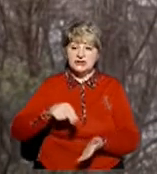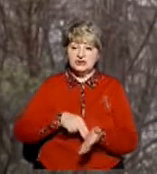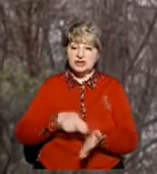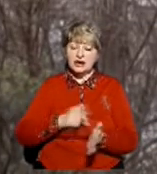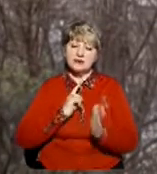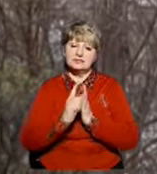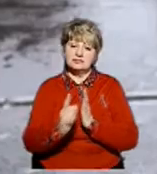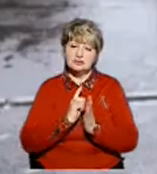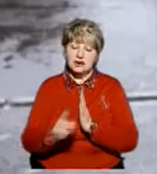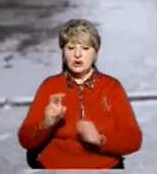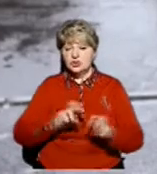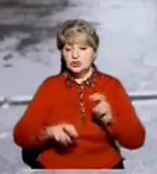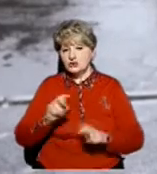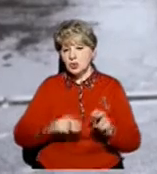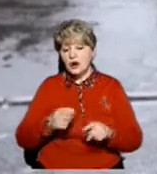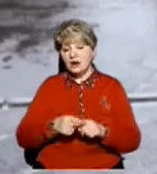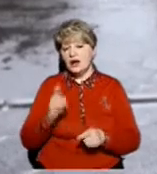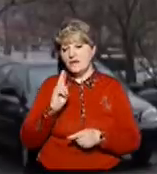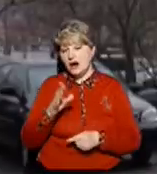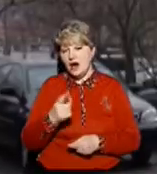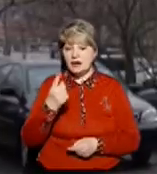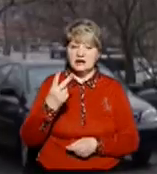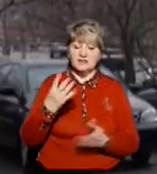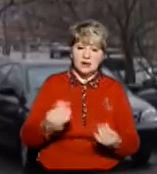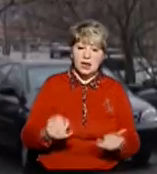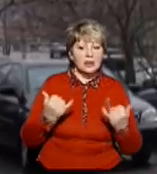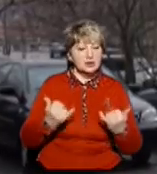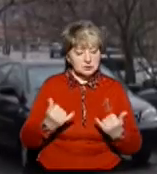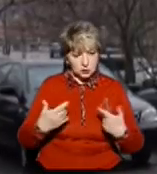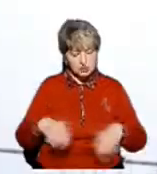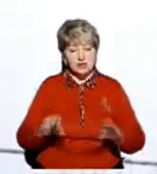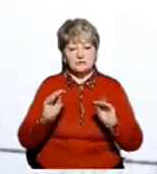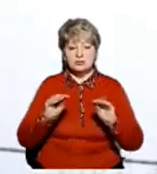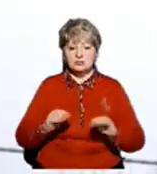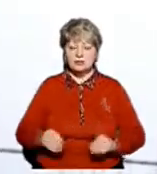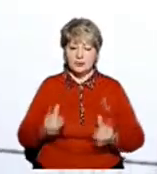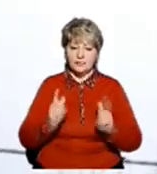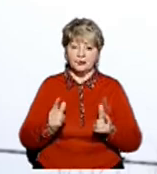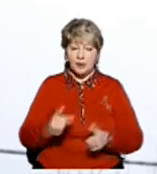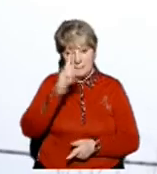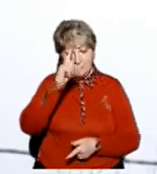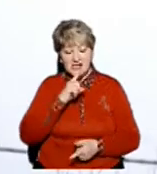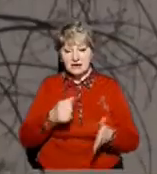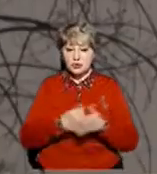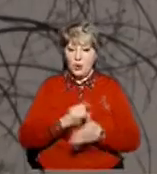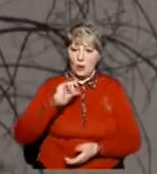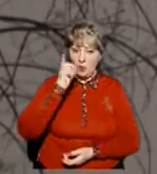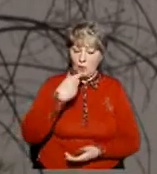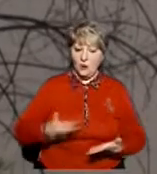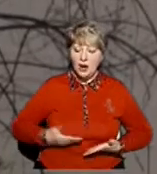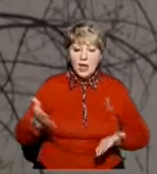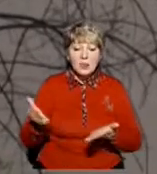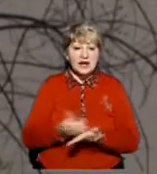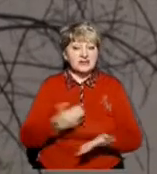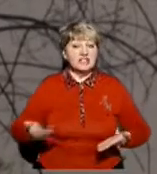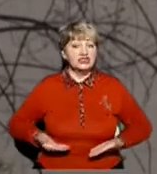тому шукали житло на день чи два, додає пані Надія. Нині ж укладають угоди з орендодавцями на терміни від місяця до року. Але знайти